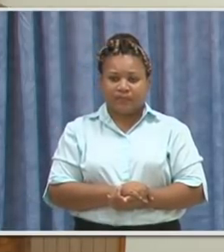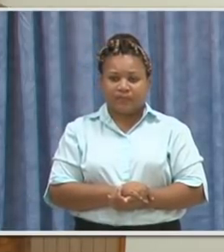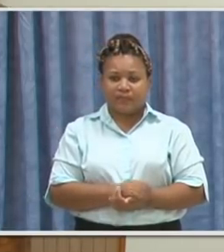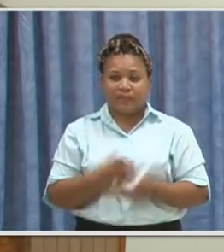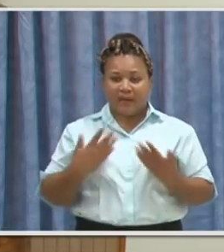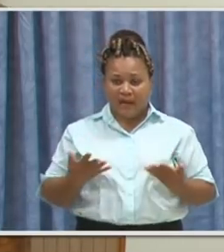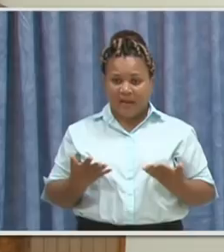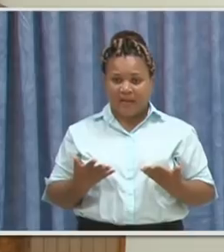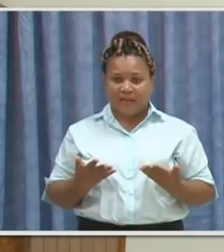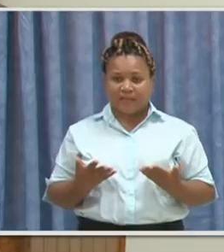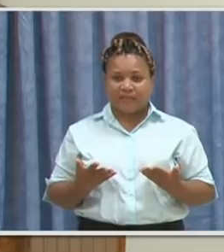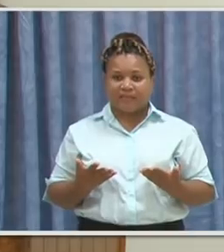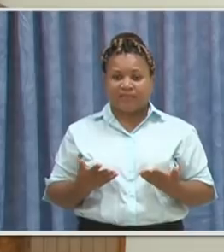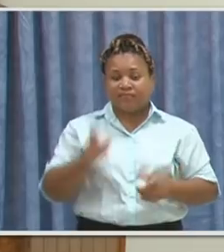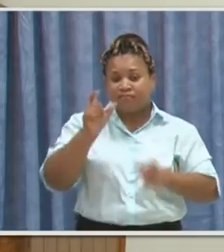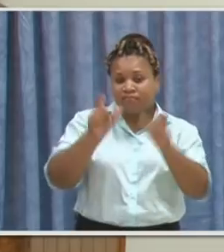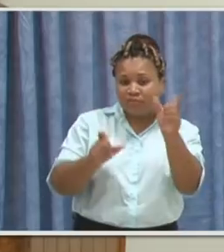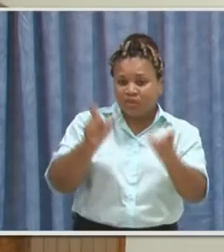les temps où